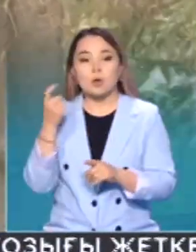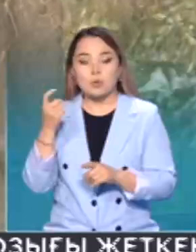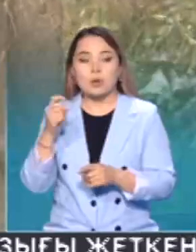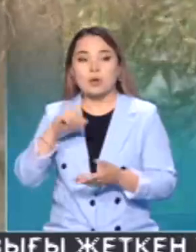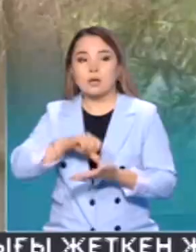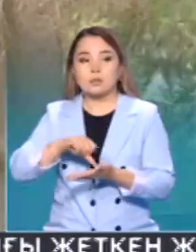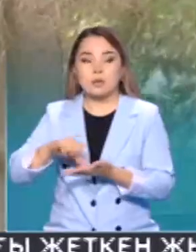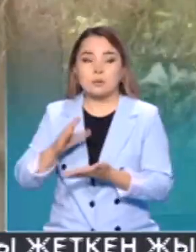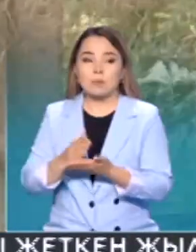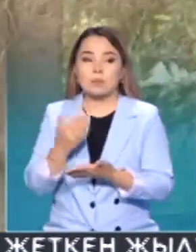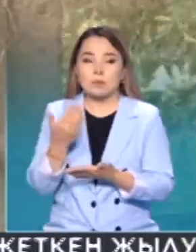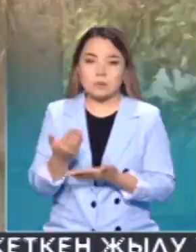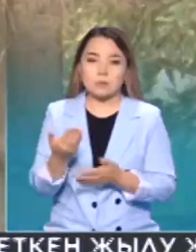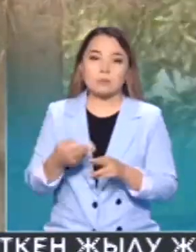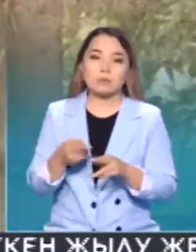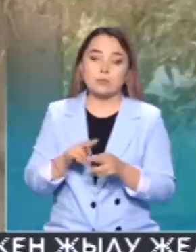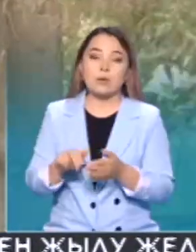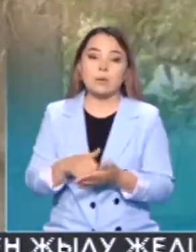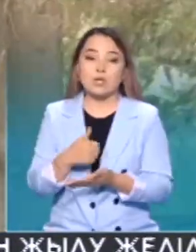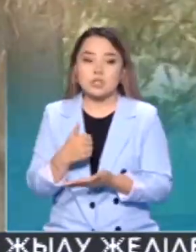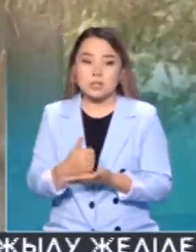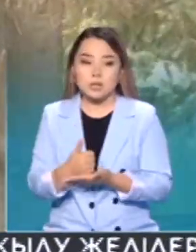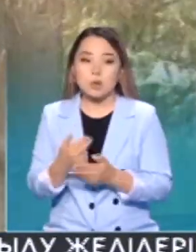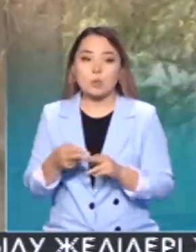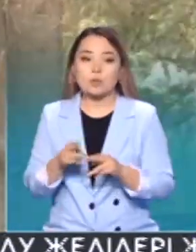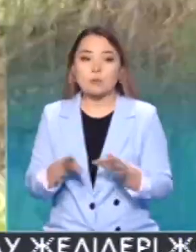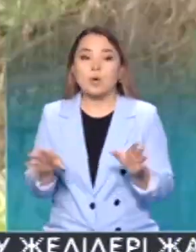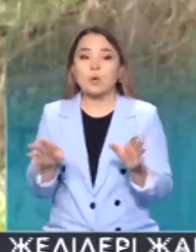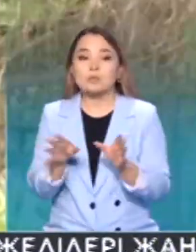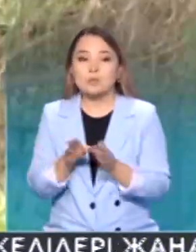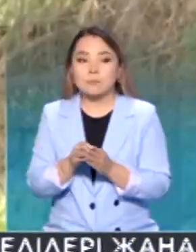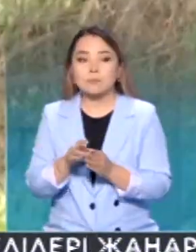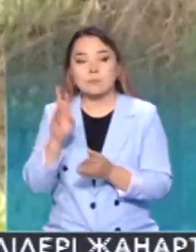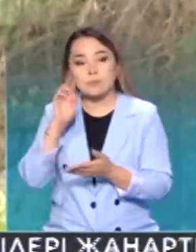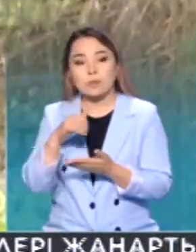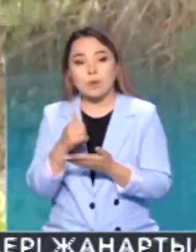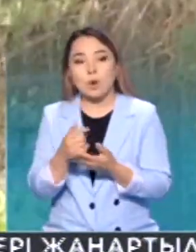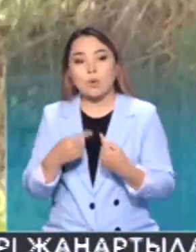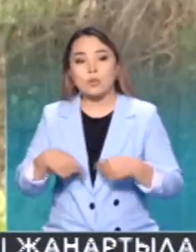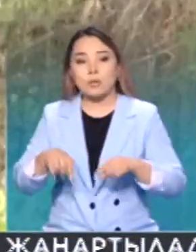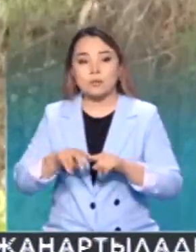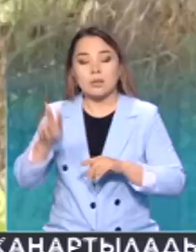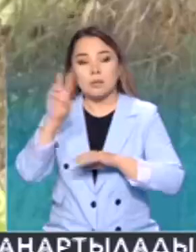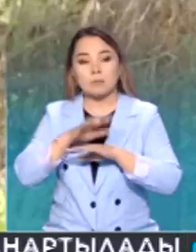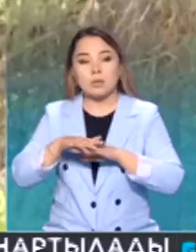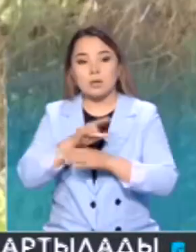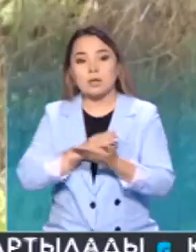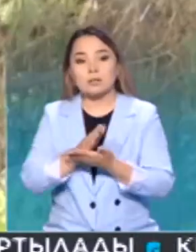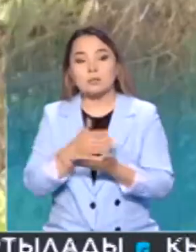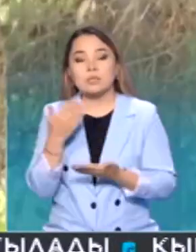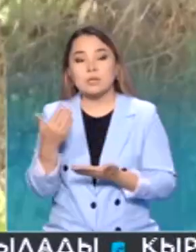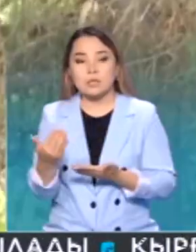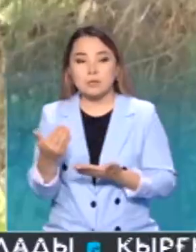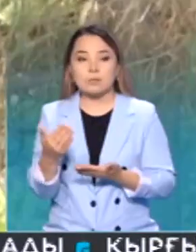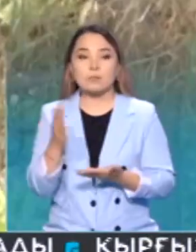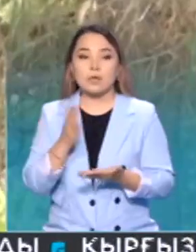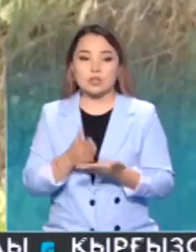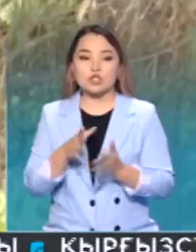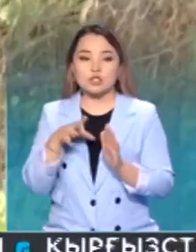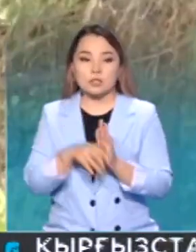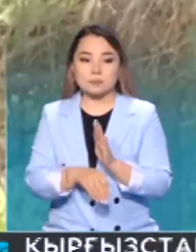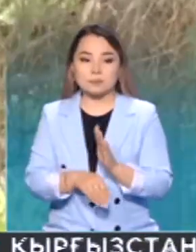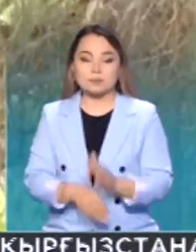қатысқан. Солардың басшылары, онымен қоса мемлекеттік органдардың қызметкерлері бар ішінде.